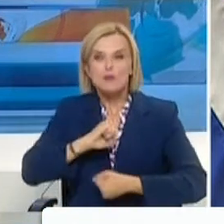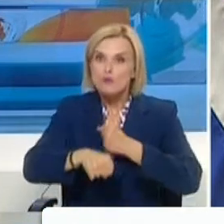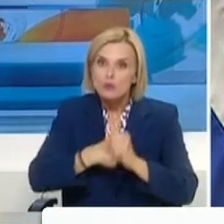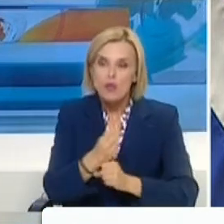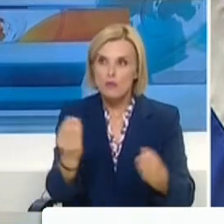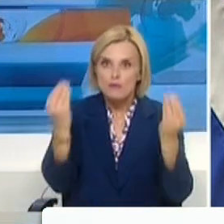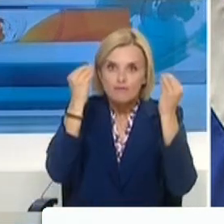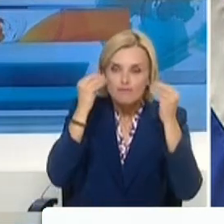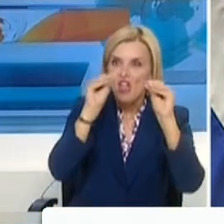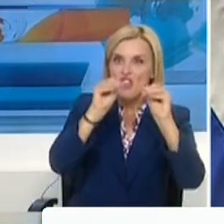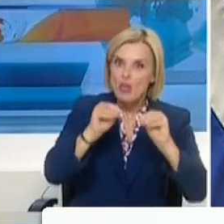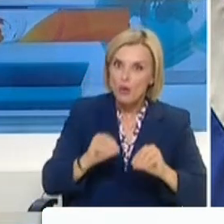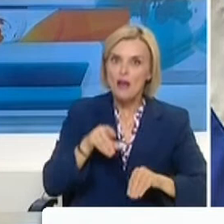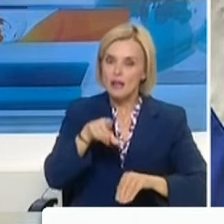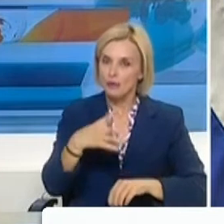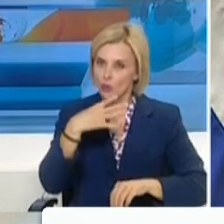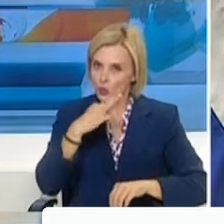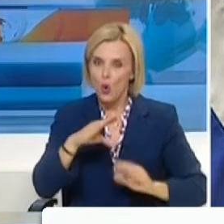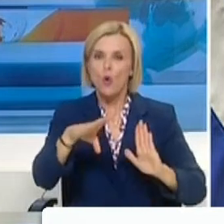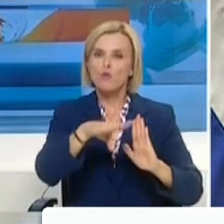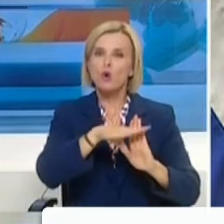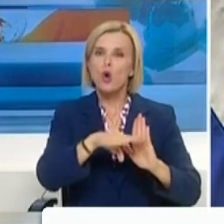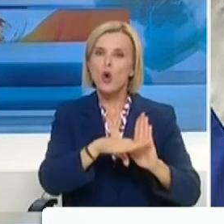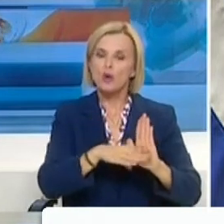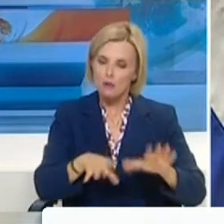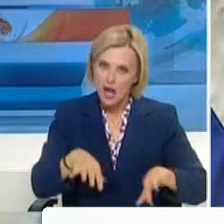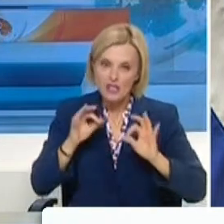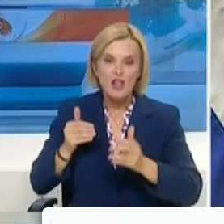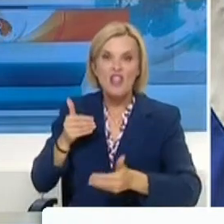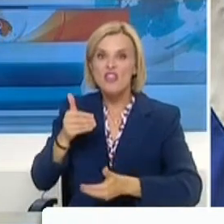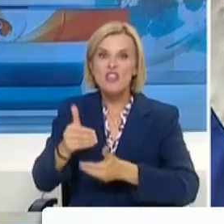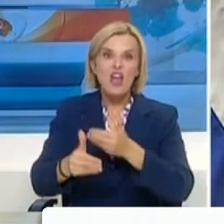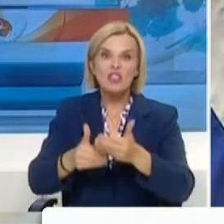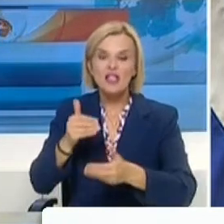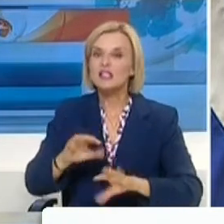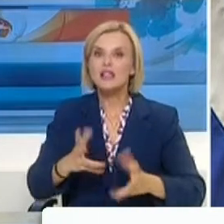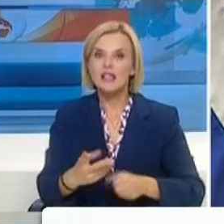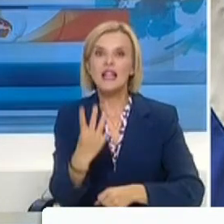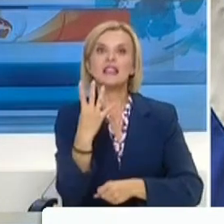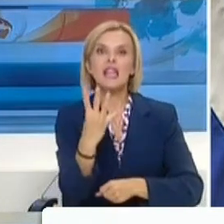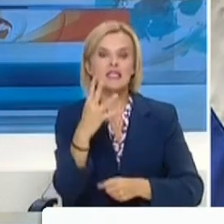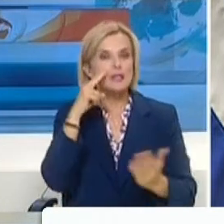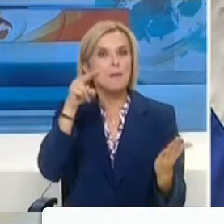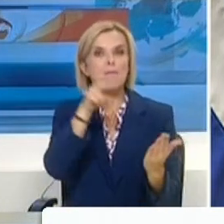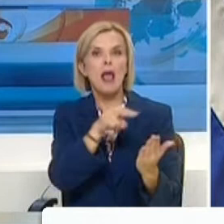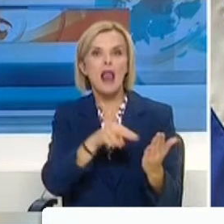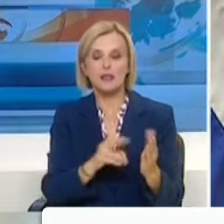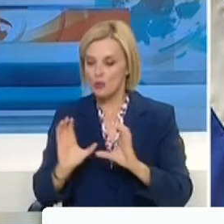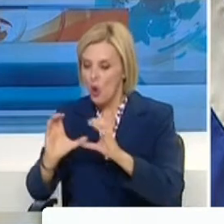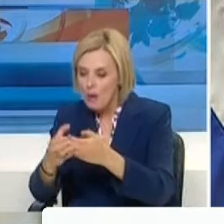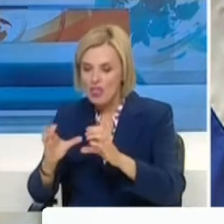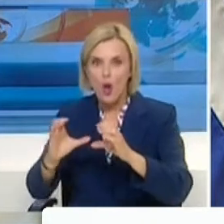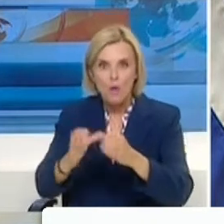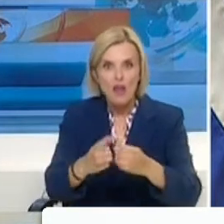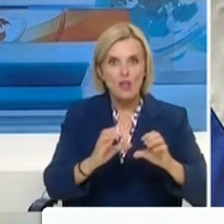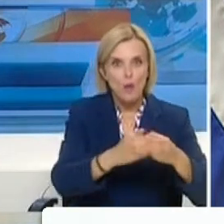λόγο ήδη προγραμματίζεται και έχει ξεκινήσει η διαδικασία διεξαγωγής 4 μελετών. Ευελπιστούμε σύντομα να έχουμε αποτελέσματα και να